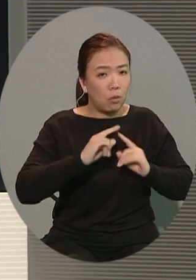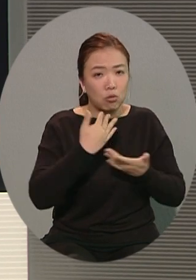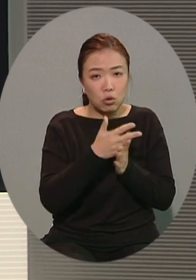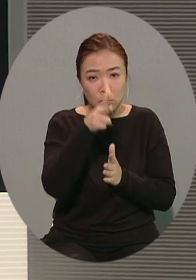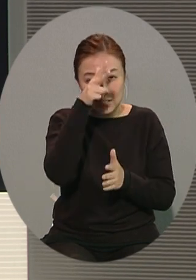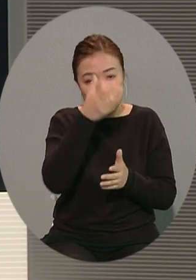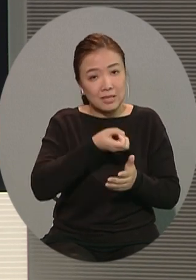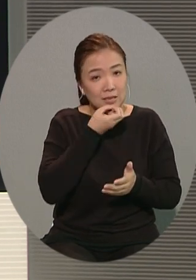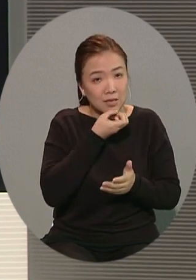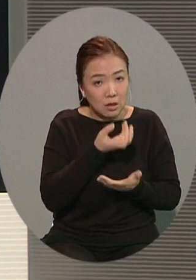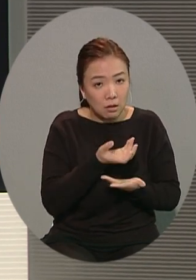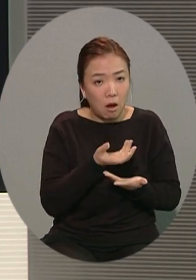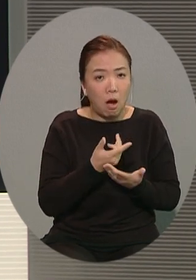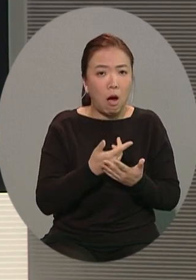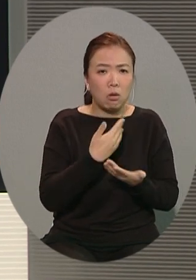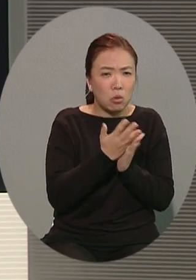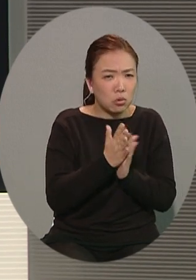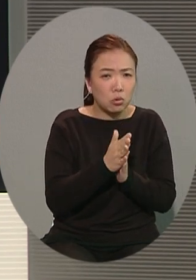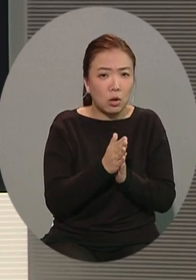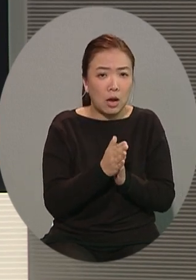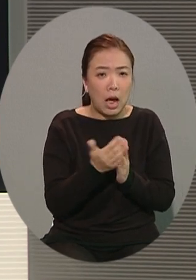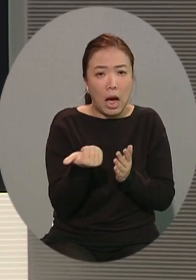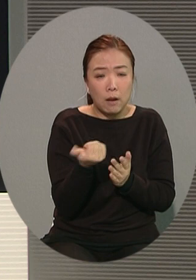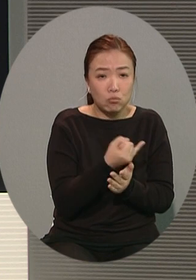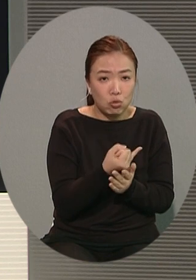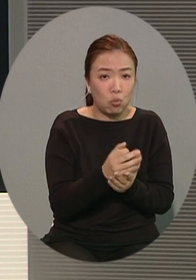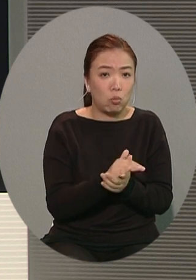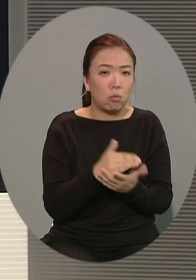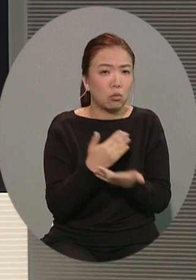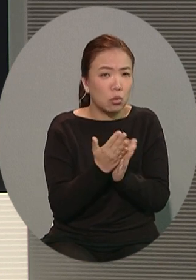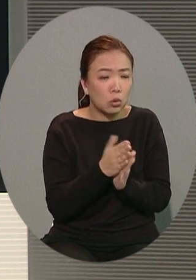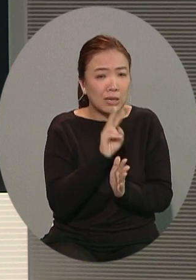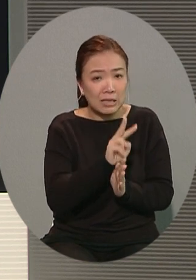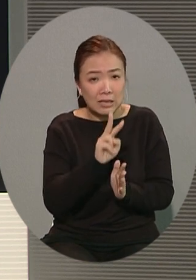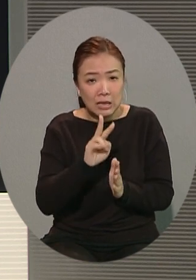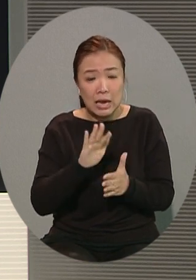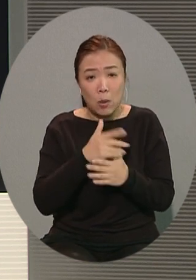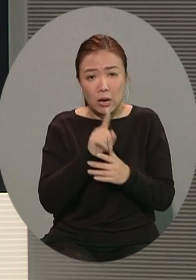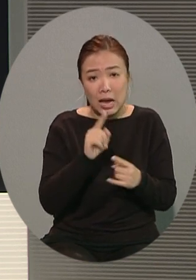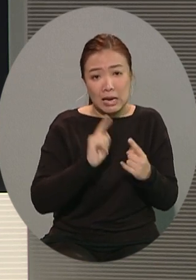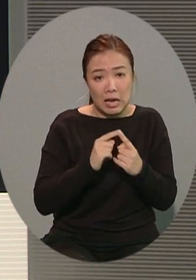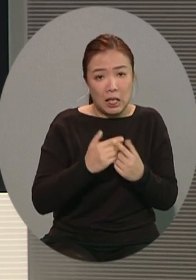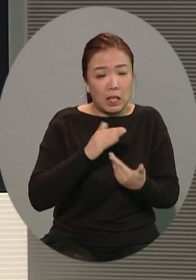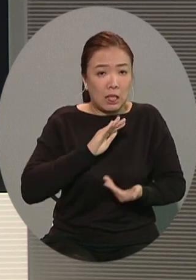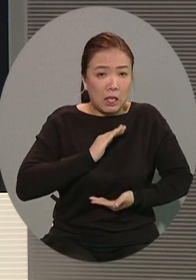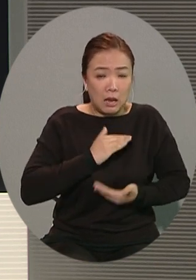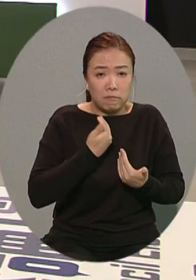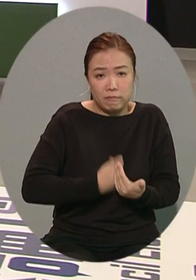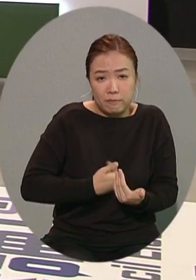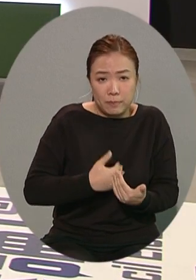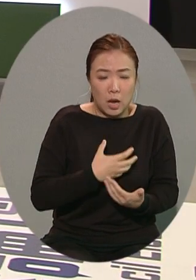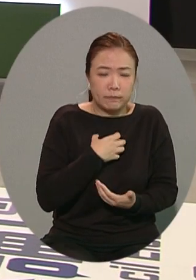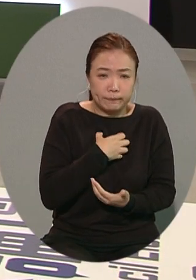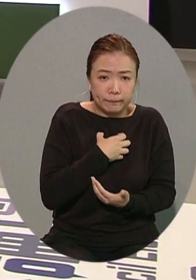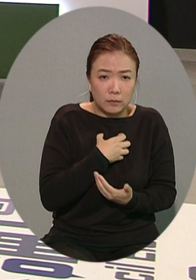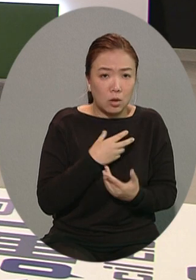見、唔同黑白是非，我哋都見到，因為呢個係人性啊，呢個係感情啊。我相信大圍區